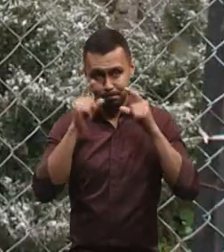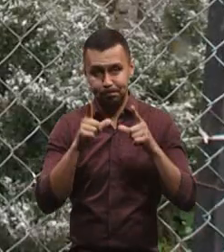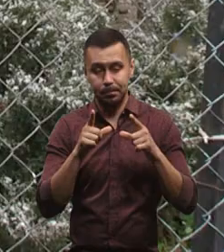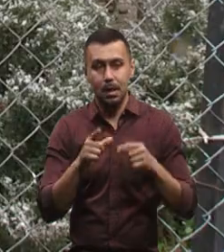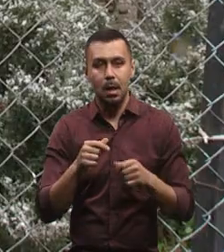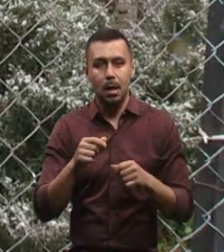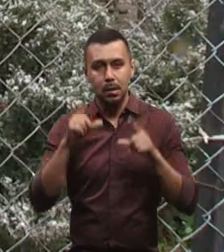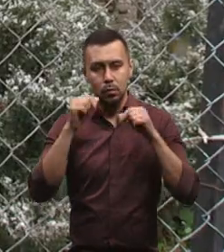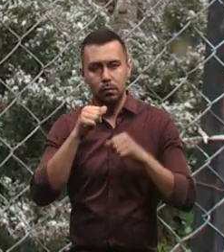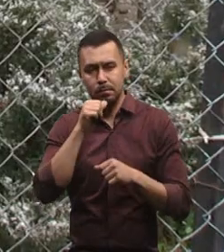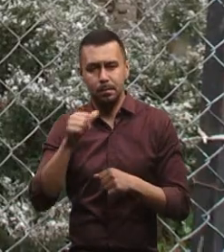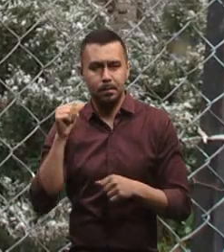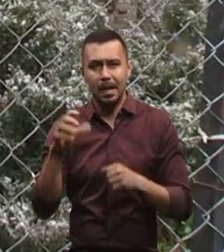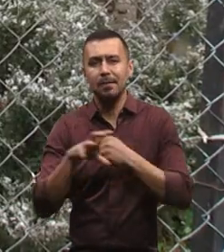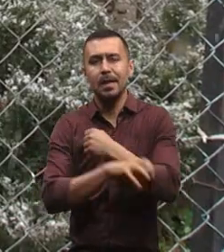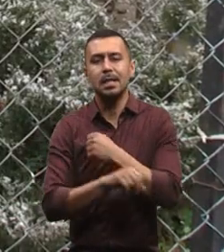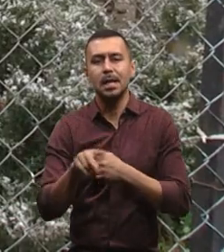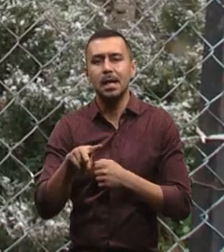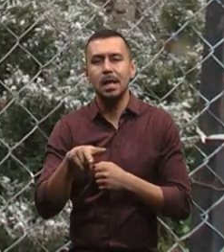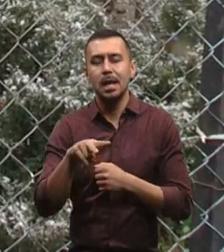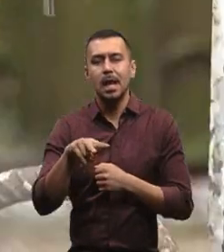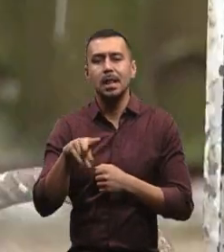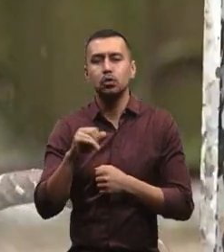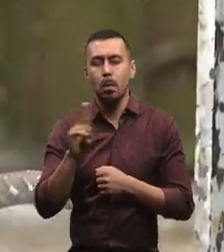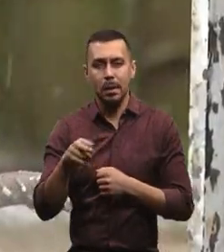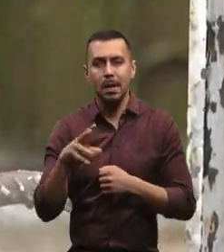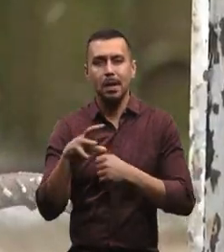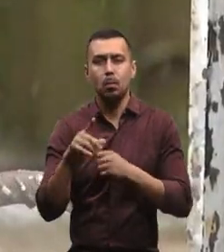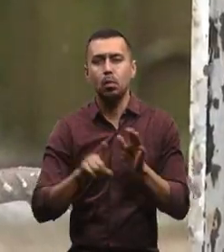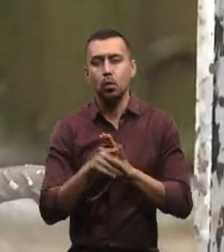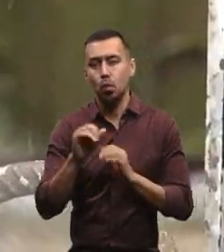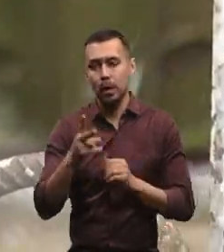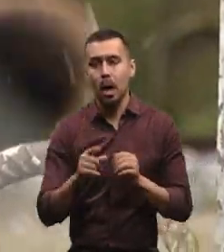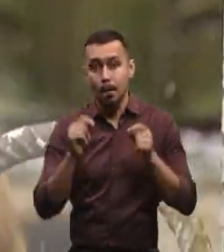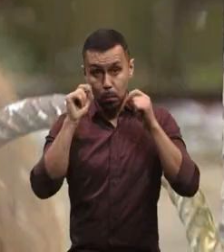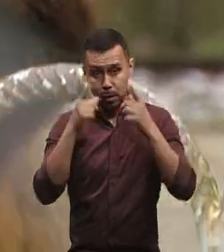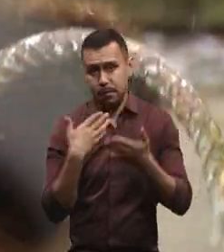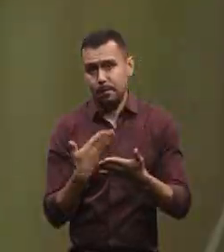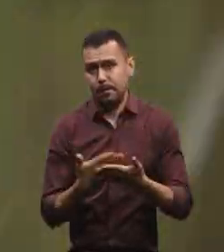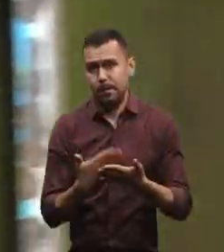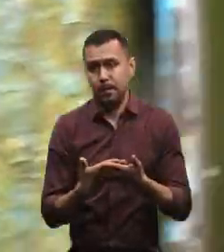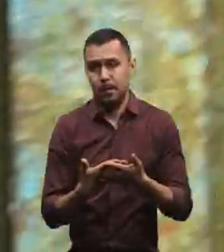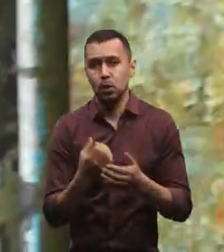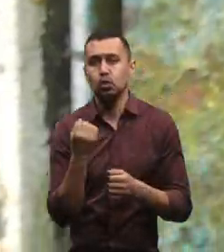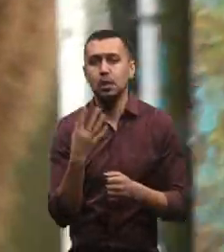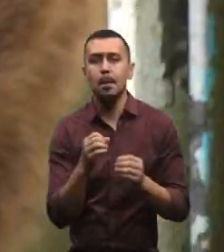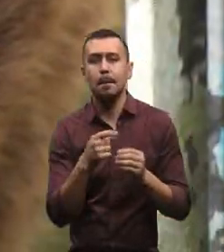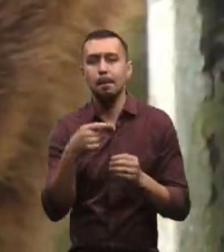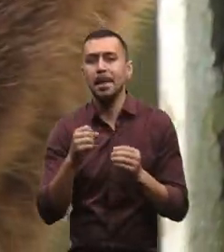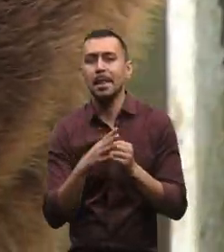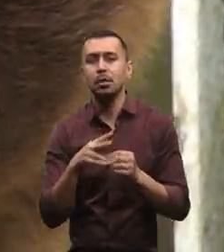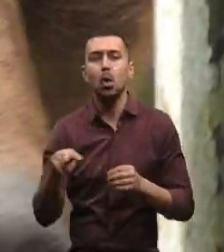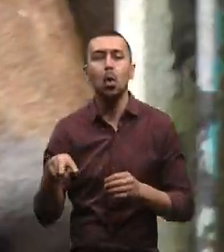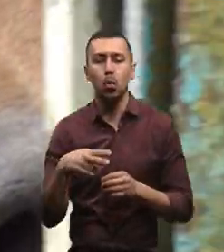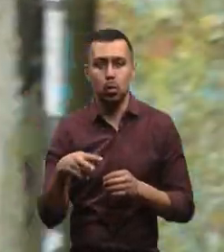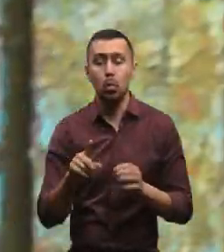в той рік десь кінець листопада, початок грудня і прокинувся от десь 14-15 лютого.